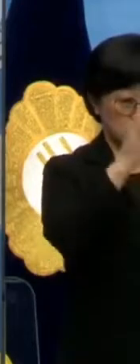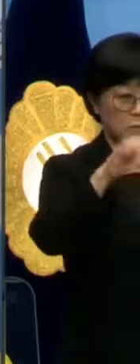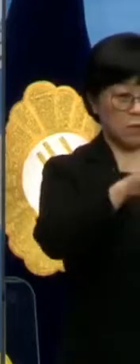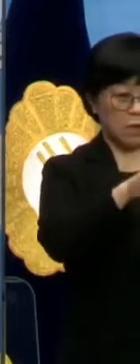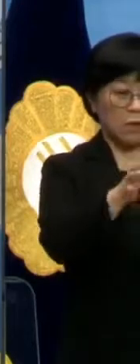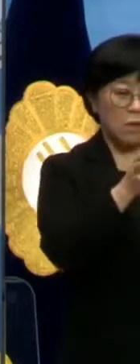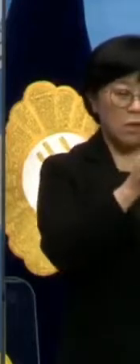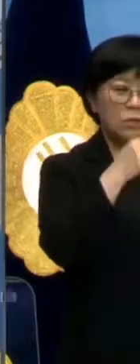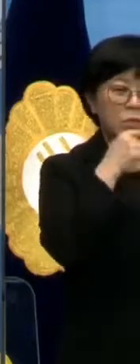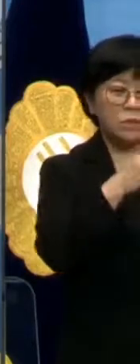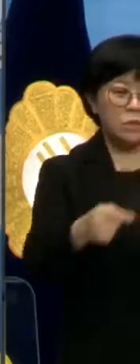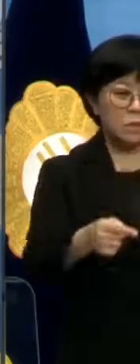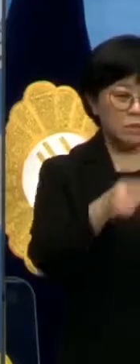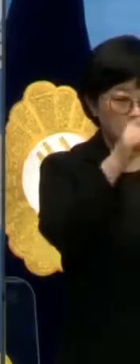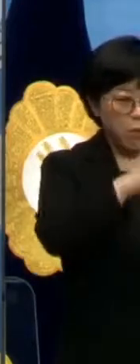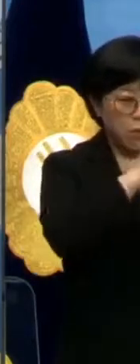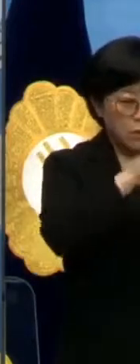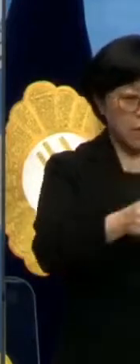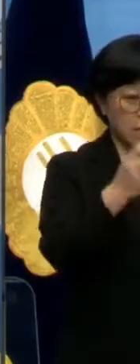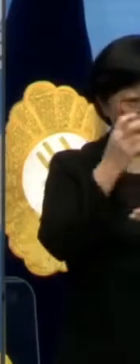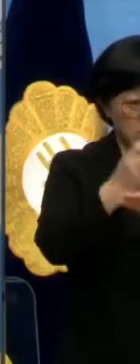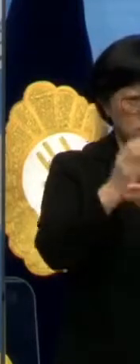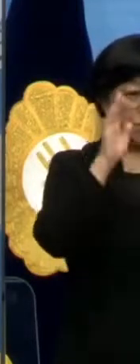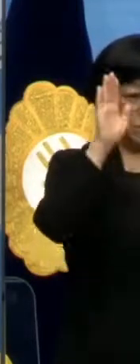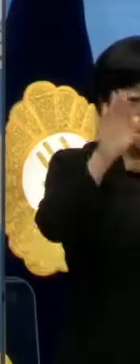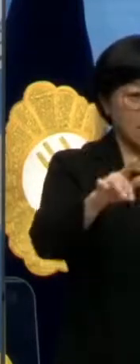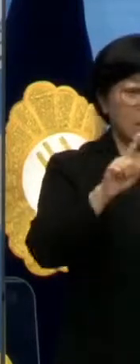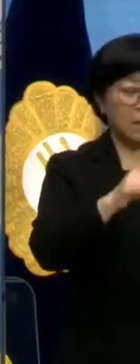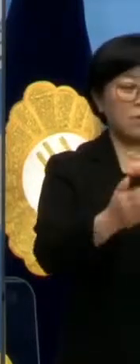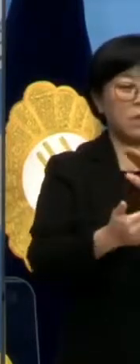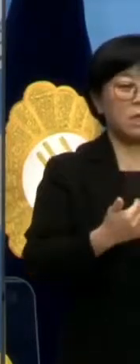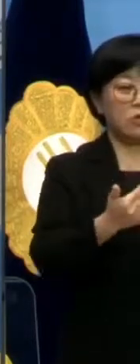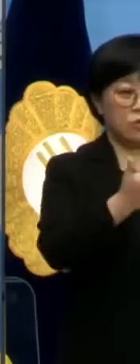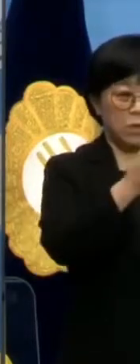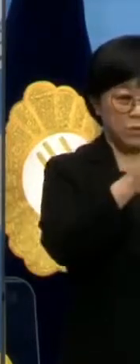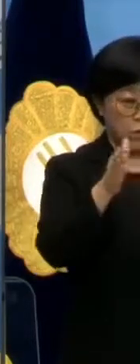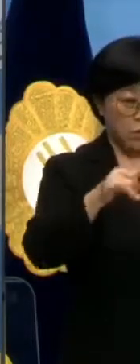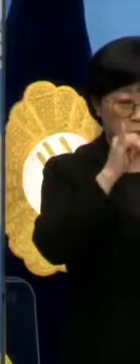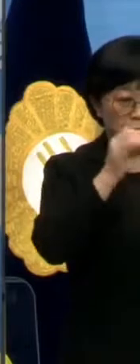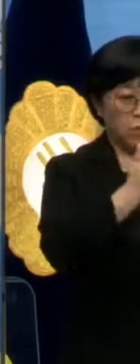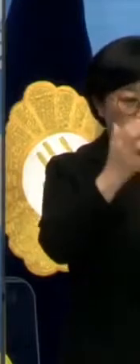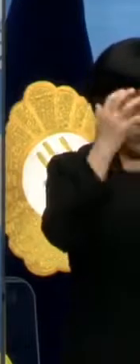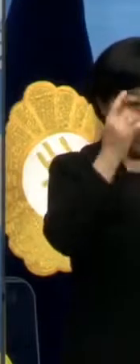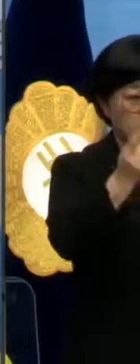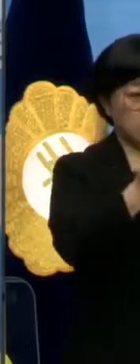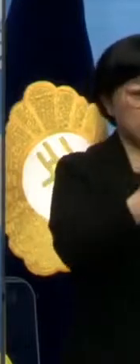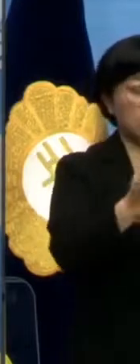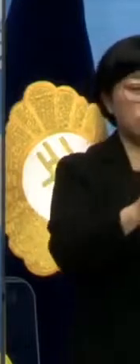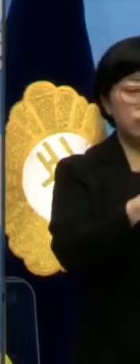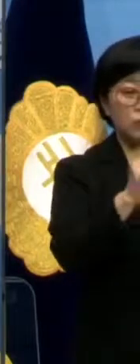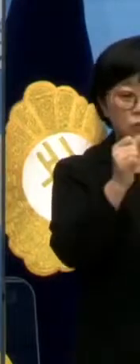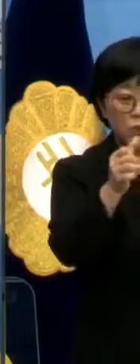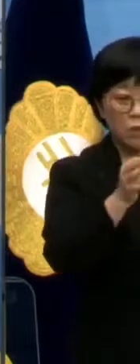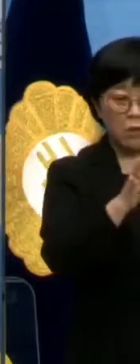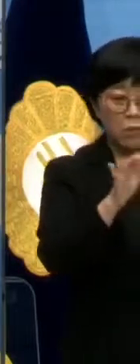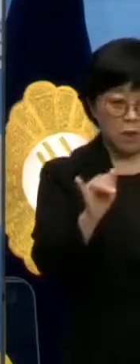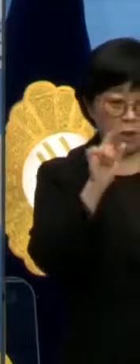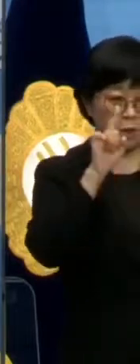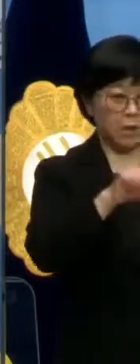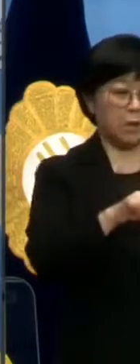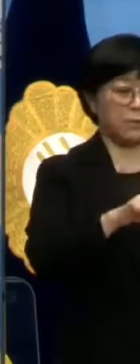코로나19 영업손실보상제도는 미래에 대한 대비이며 고통받는 중소상공인들에